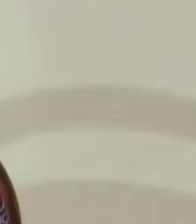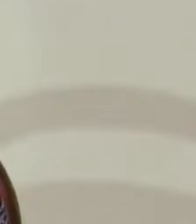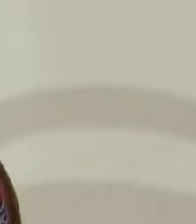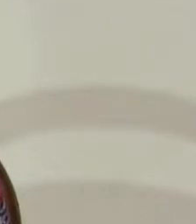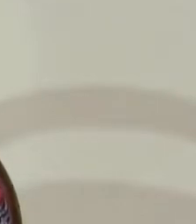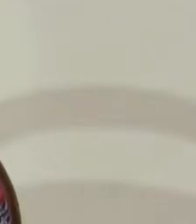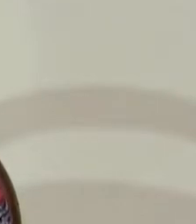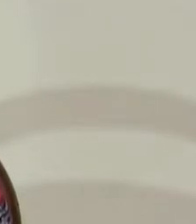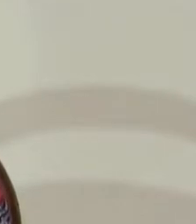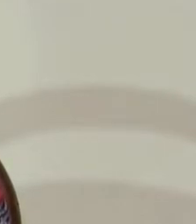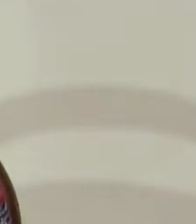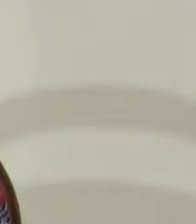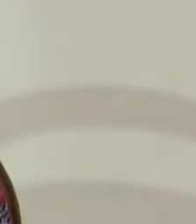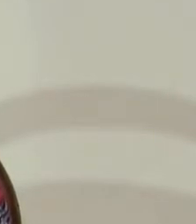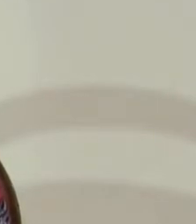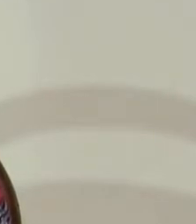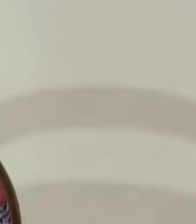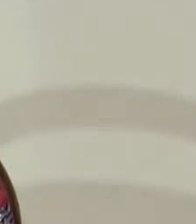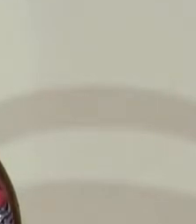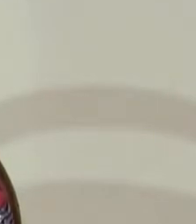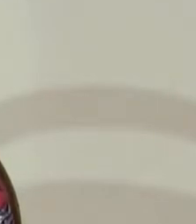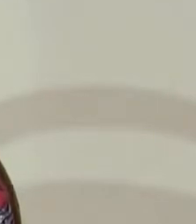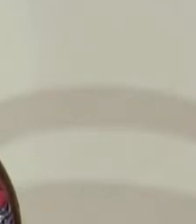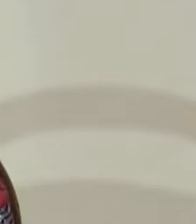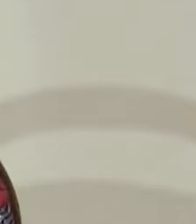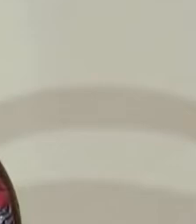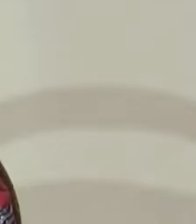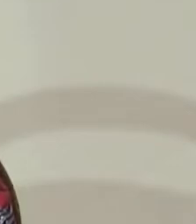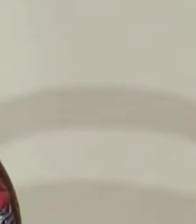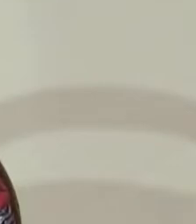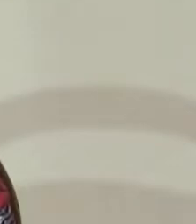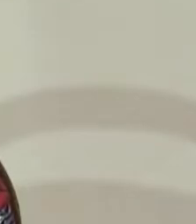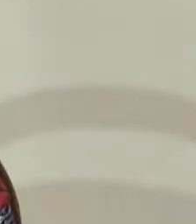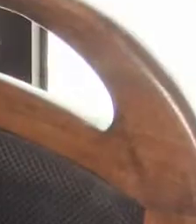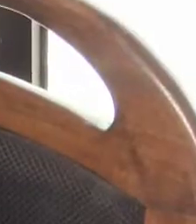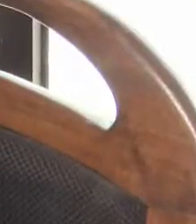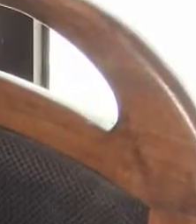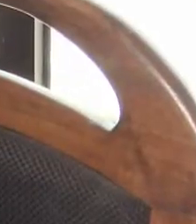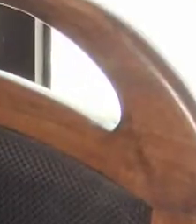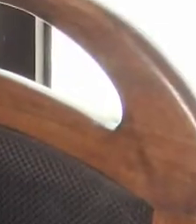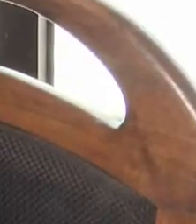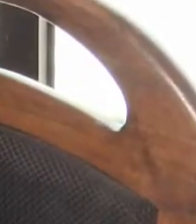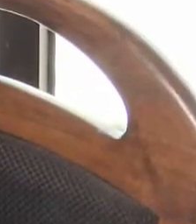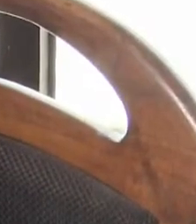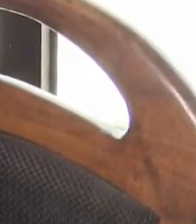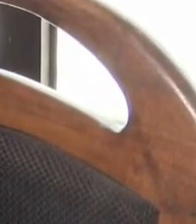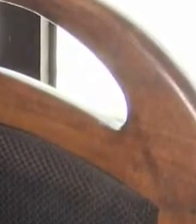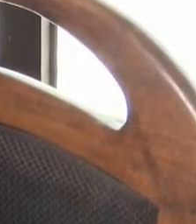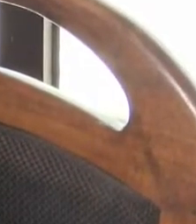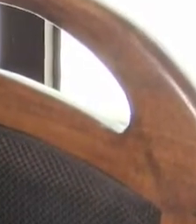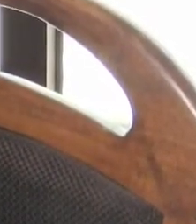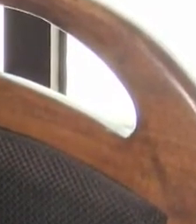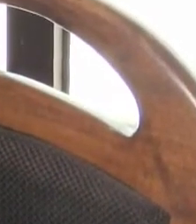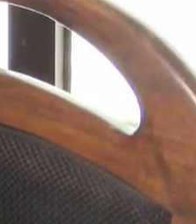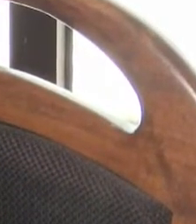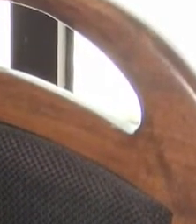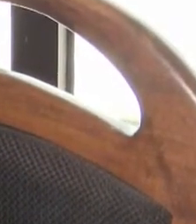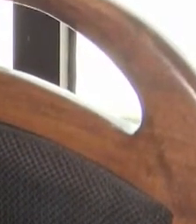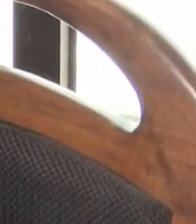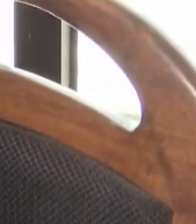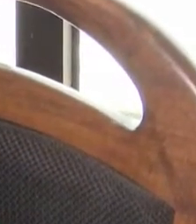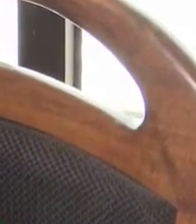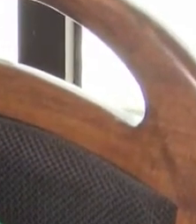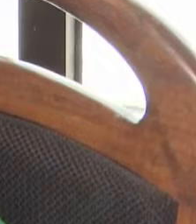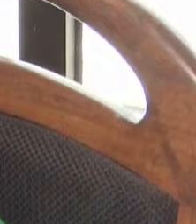d'activité dénommé Projet de dépistage et traitement des affections oculaires en milieu scolaire